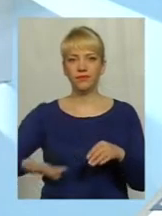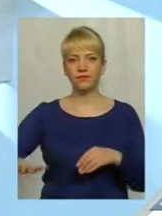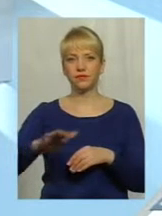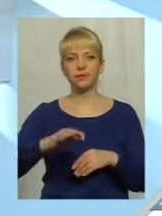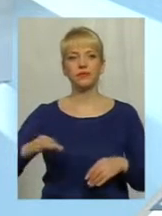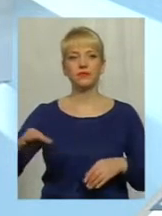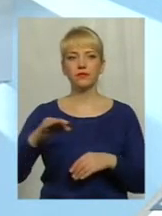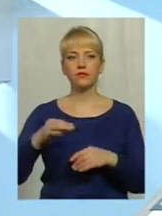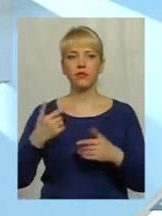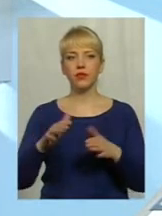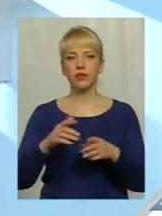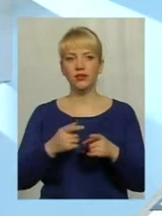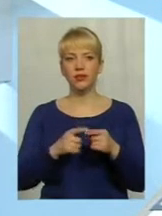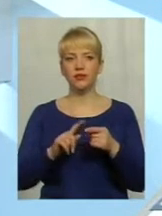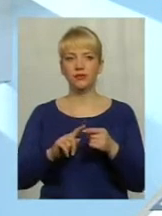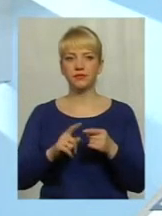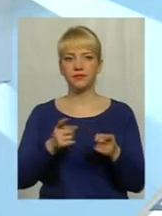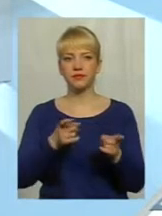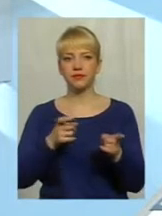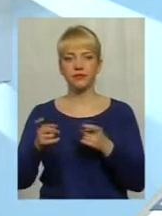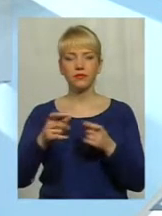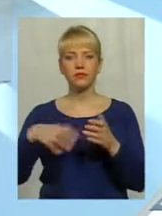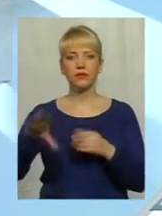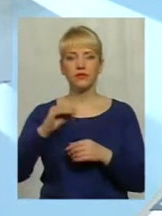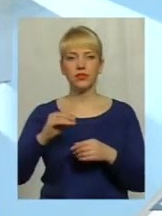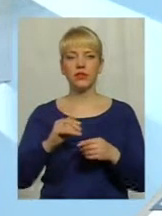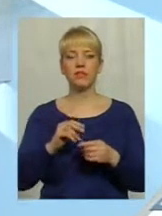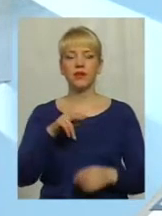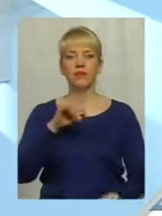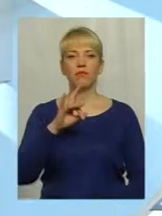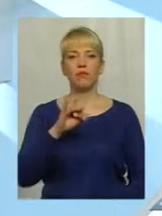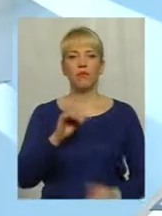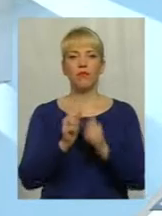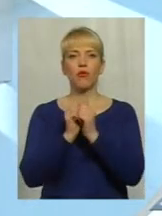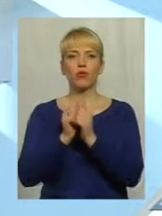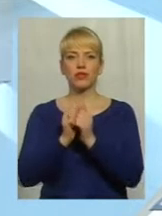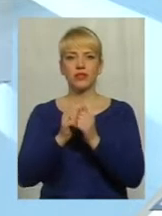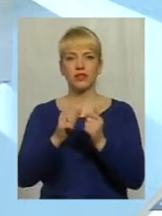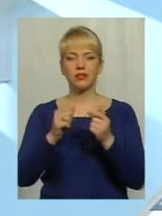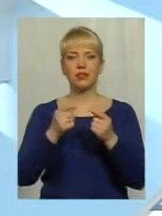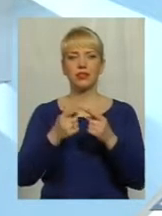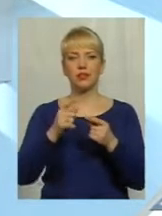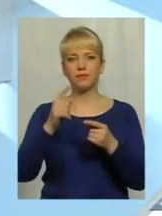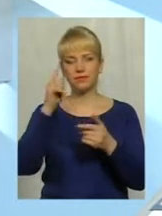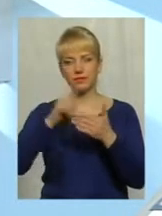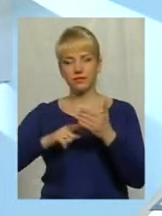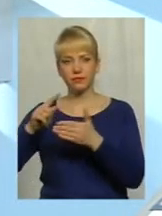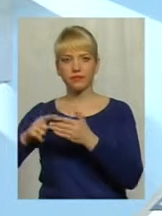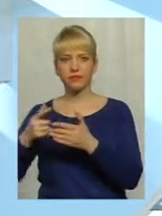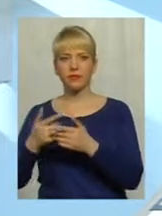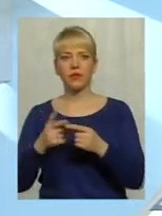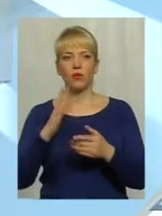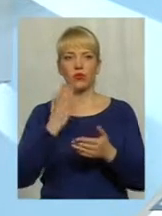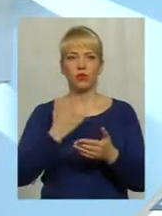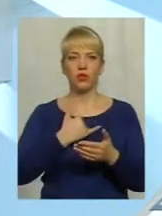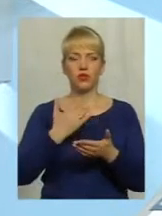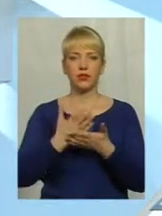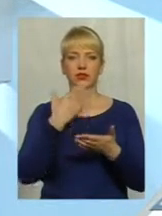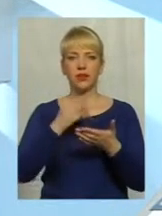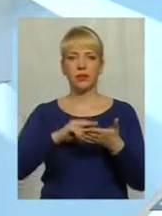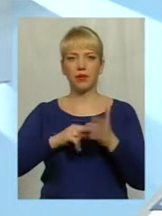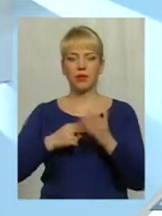задіяні практично всі протестантські деномінації, створений оргкомітет. У нас є свій план теж окремо. Але хочу